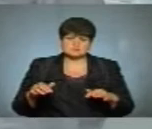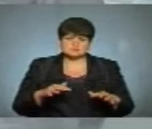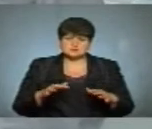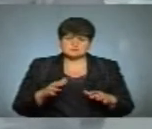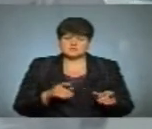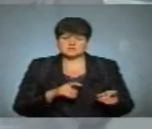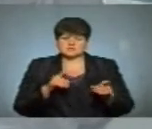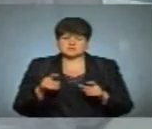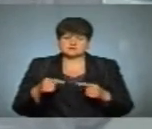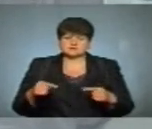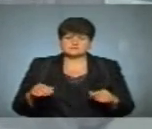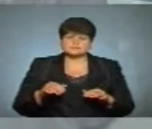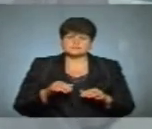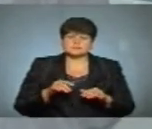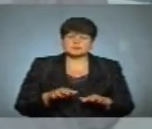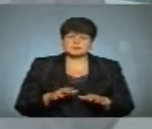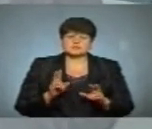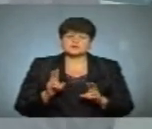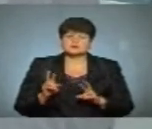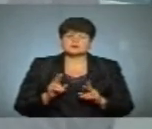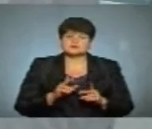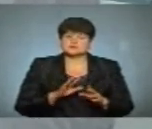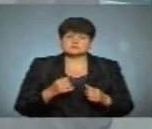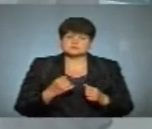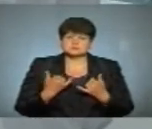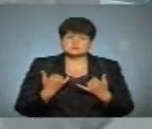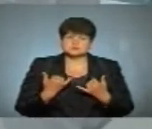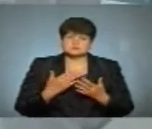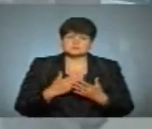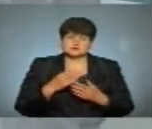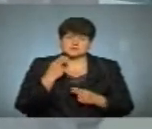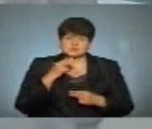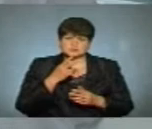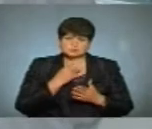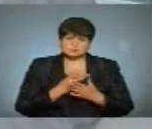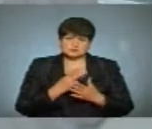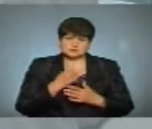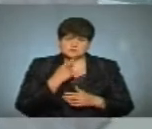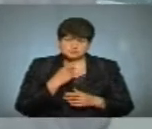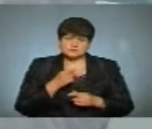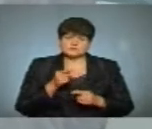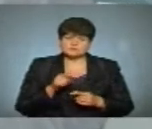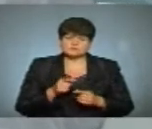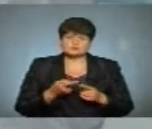або перенесли різних заходів. І хто, як не спортсмени, зараз мають найкращі показники крові. Через це